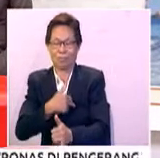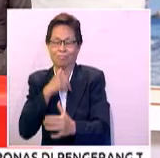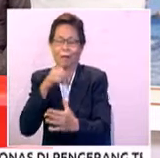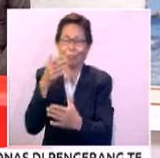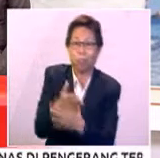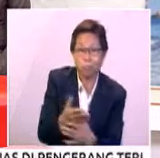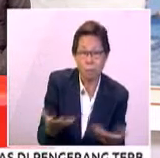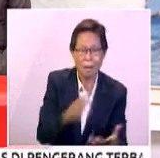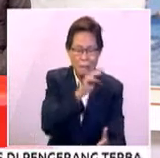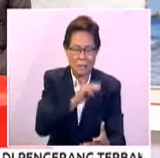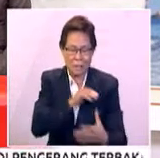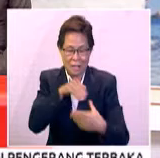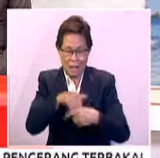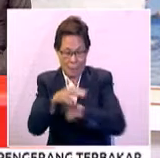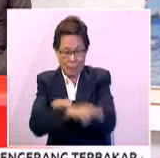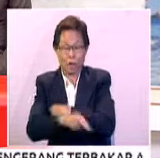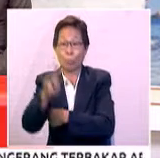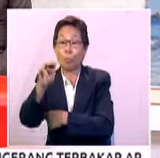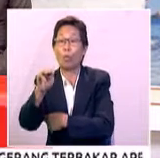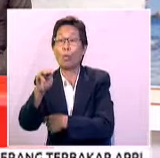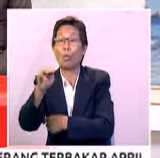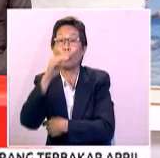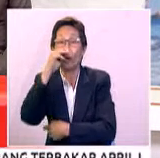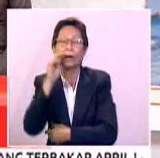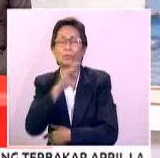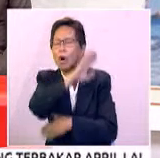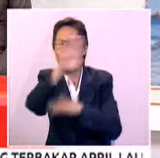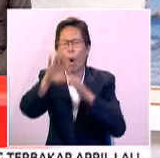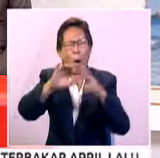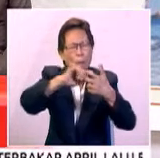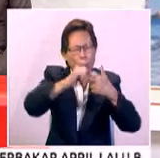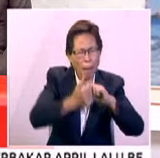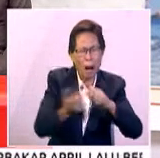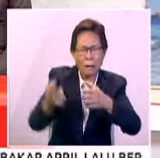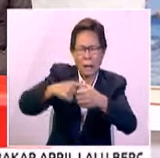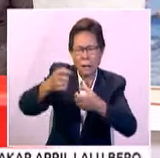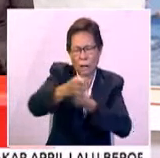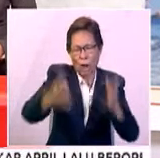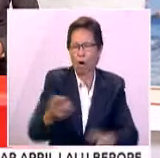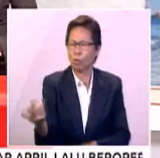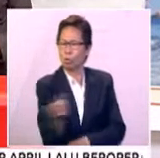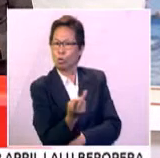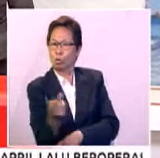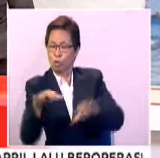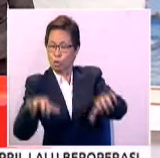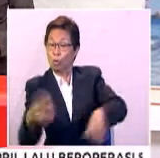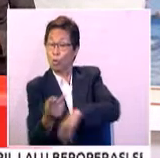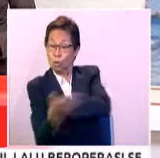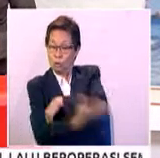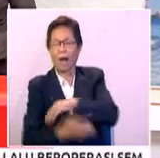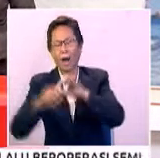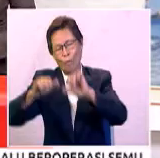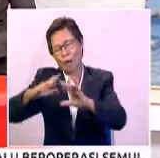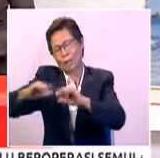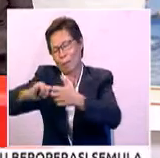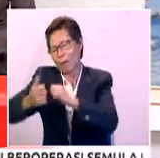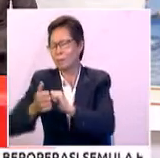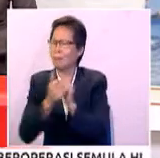Dalam Negeri Tan Sri Muhyiddin Yassin, segala isu berkaitan nelayan kedua-dua negara boleh diselesaikan secara